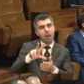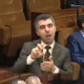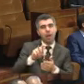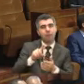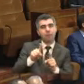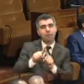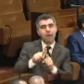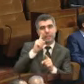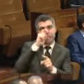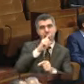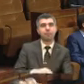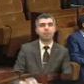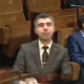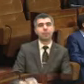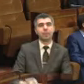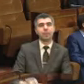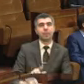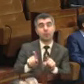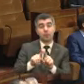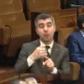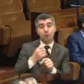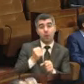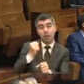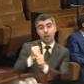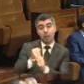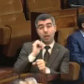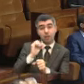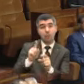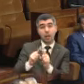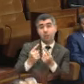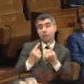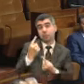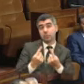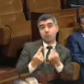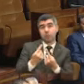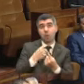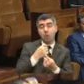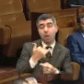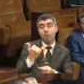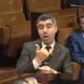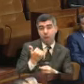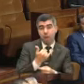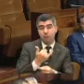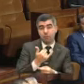لا نعرف هل تحملكم لهذه المسؤوليه هو عجوبه الزمان ام مهمه ثقيله.